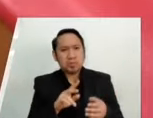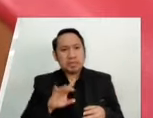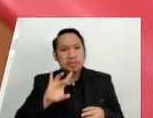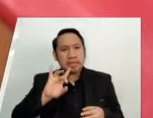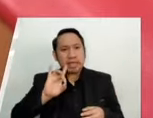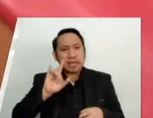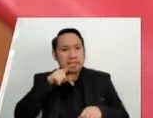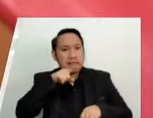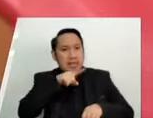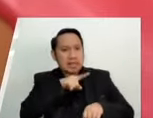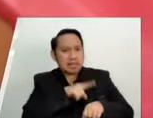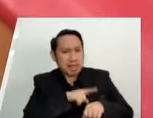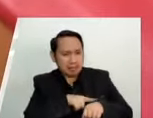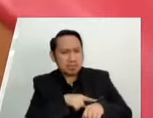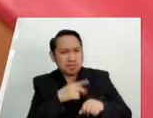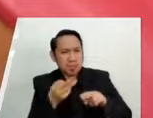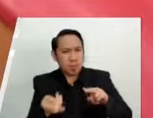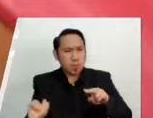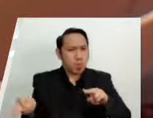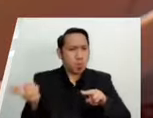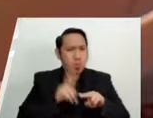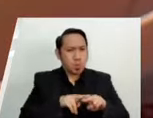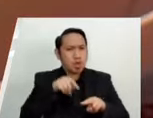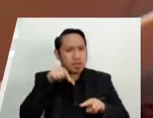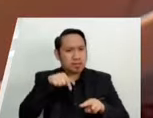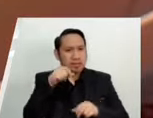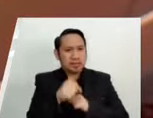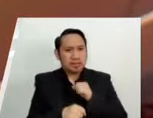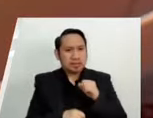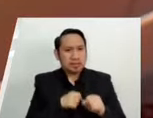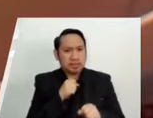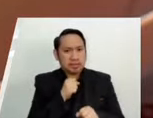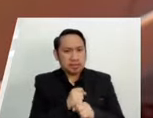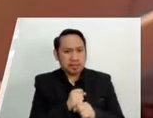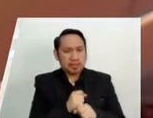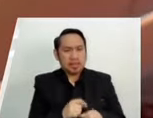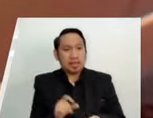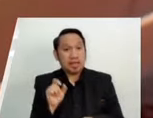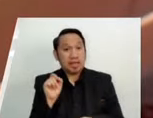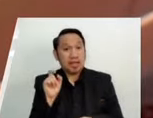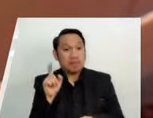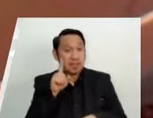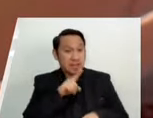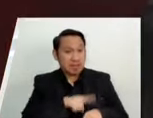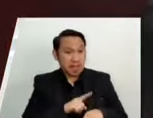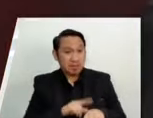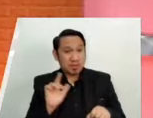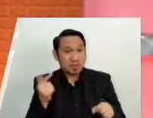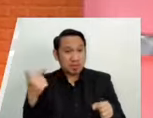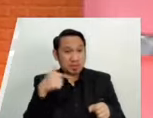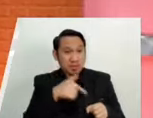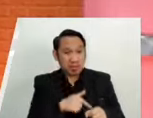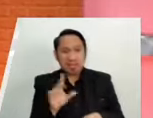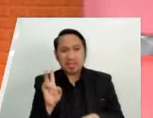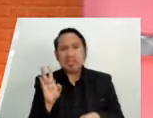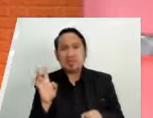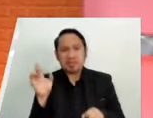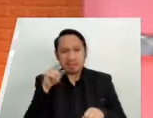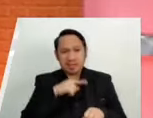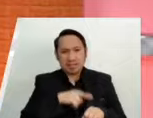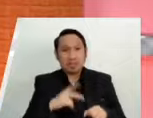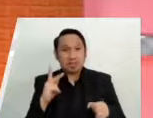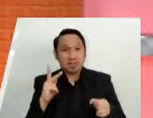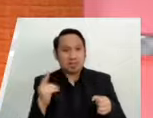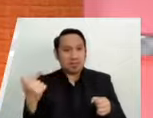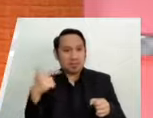presyo ng diesel ngayong taon, ikalabing isa sa gasolina at ikapito sa kerosene. Good